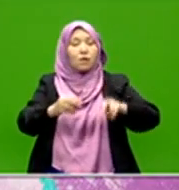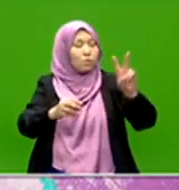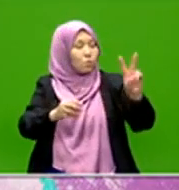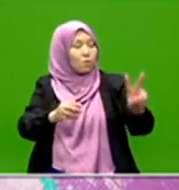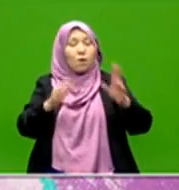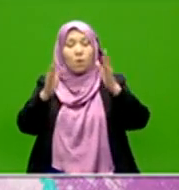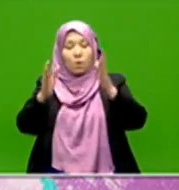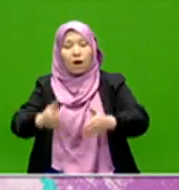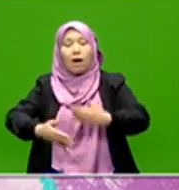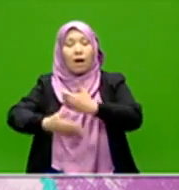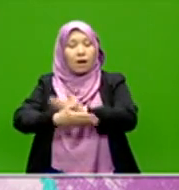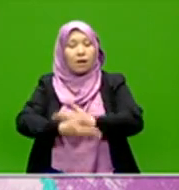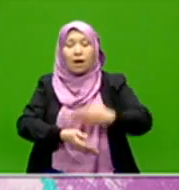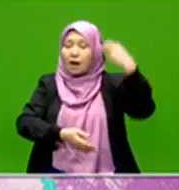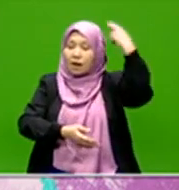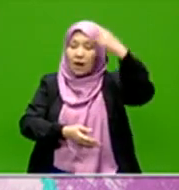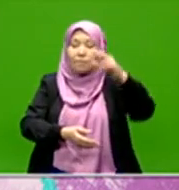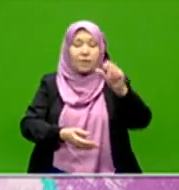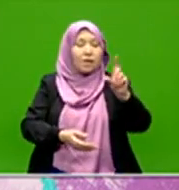قَرَّبَا